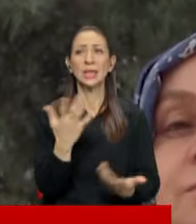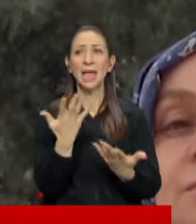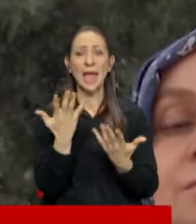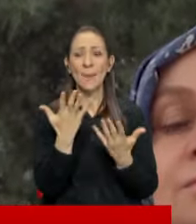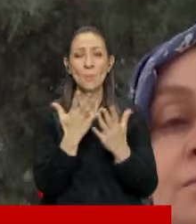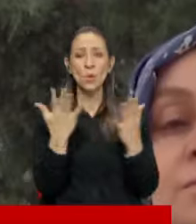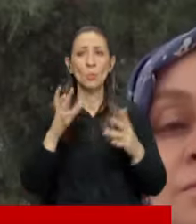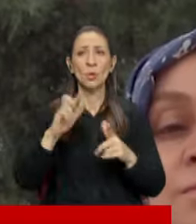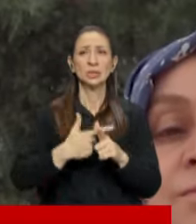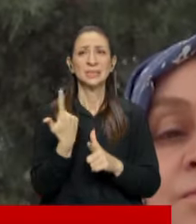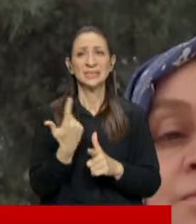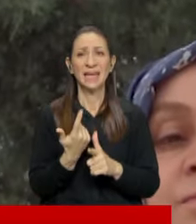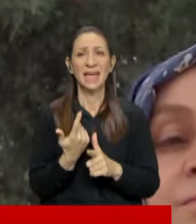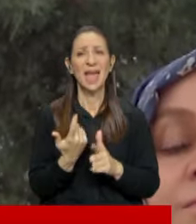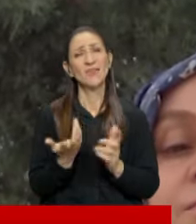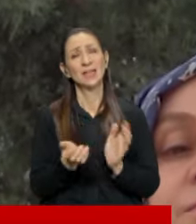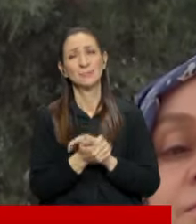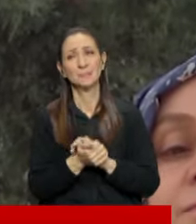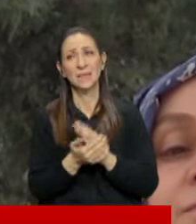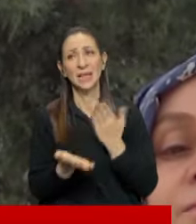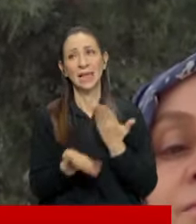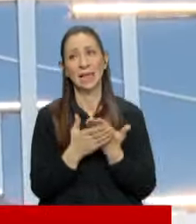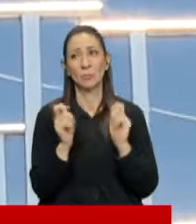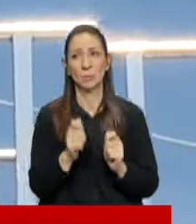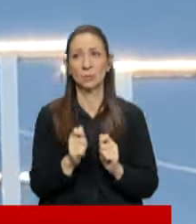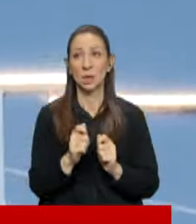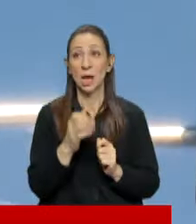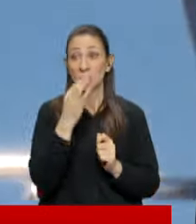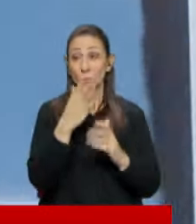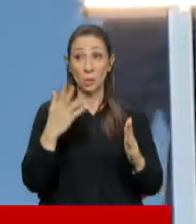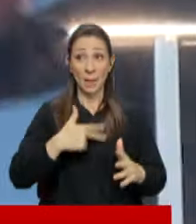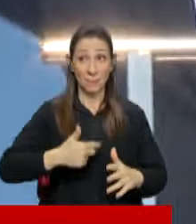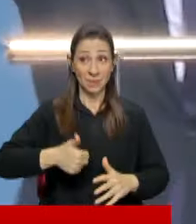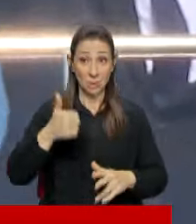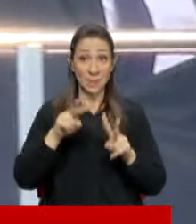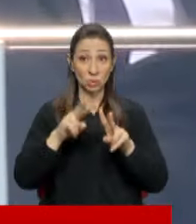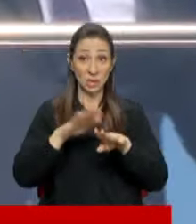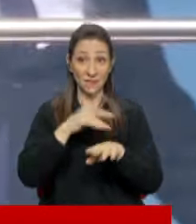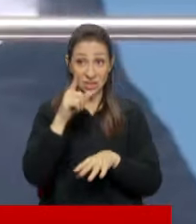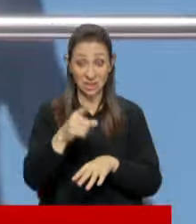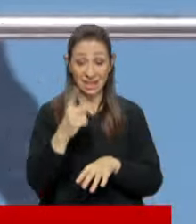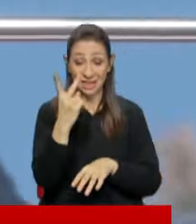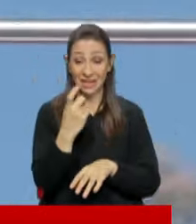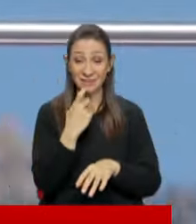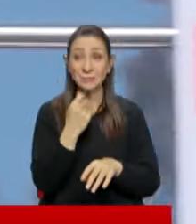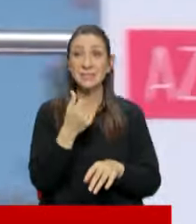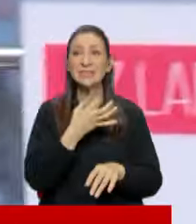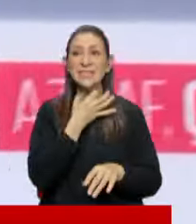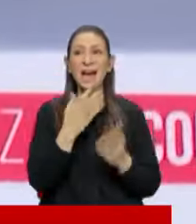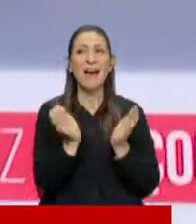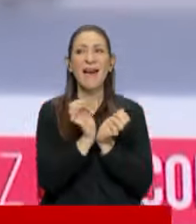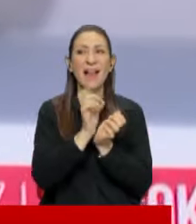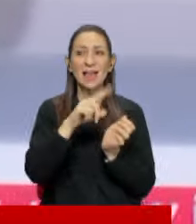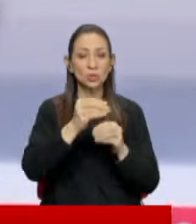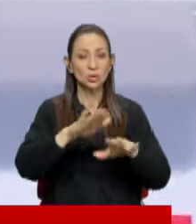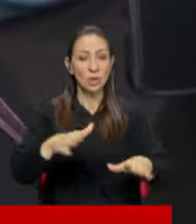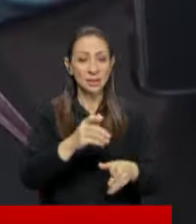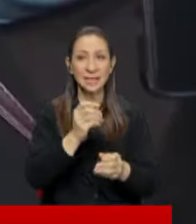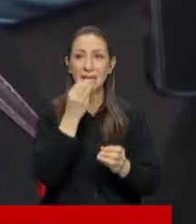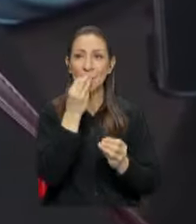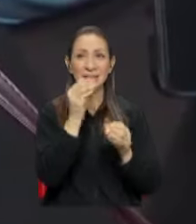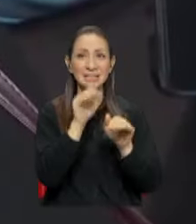büyük projesi? Evem yardım yapıyor. Ankara Büyükşehir Belediye Başkanı Mansur Yavaş'ın 2 yıldır dar gelirli ailelerin çocuklarına